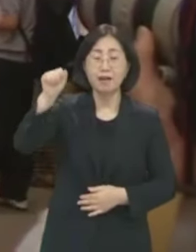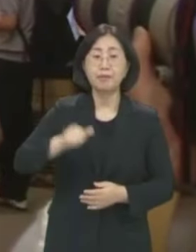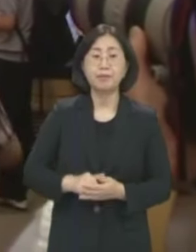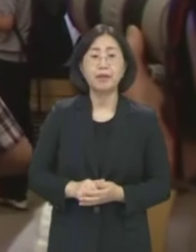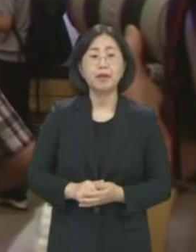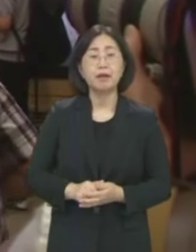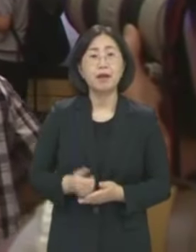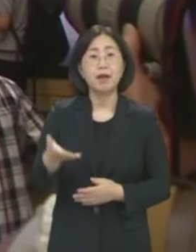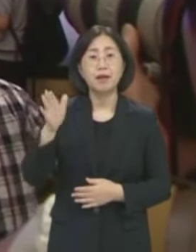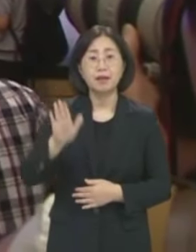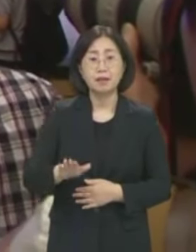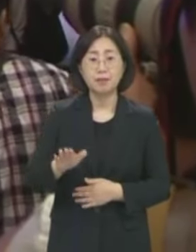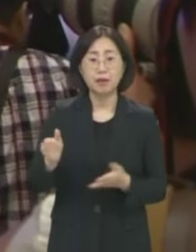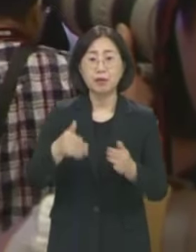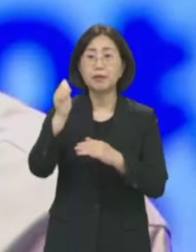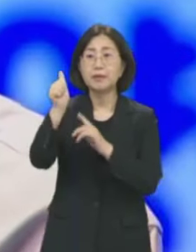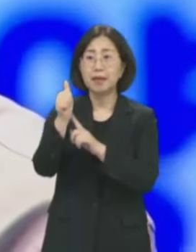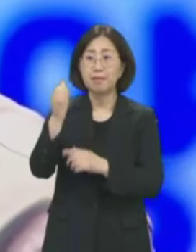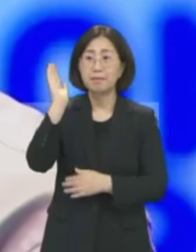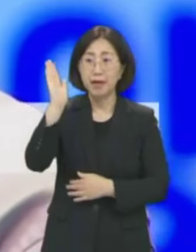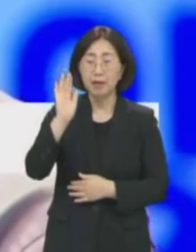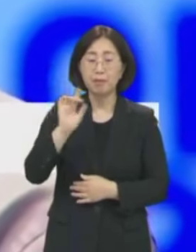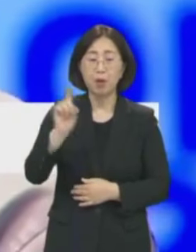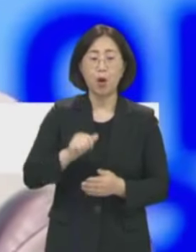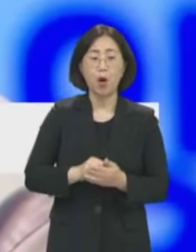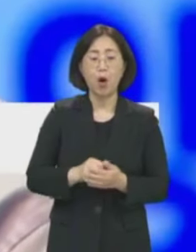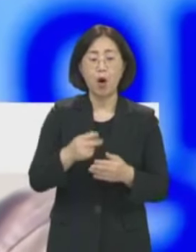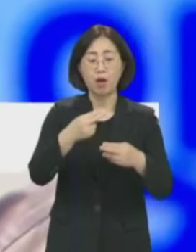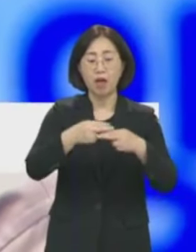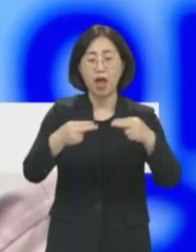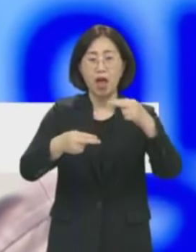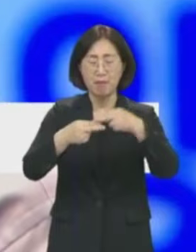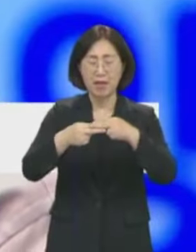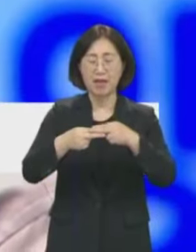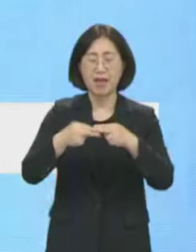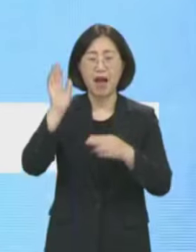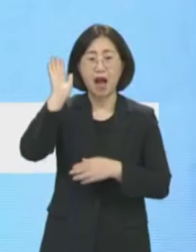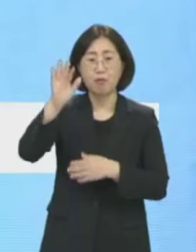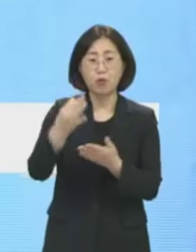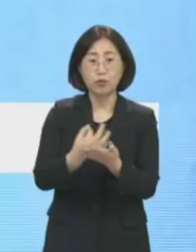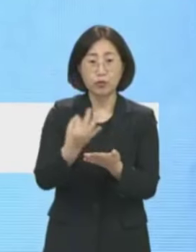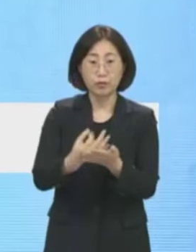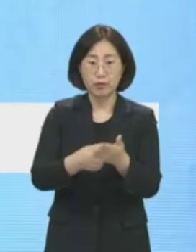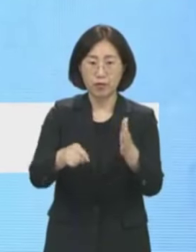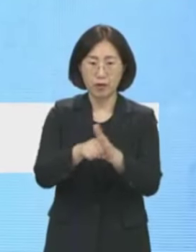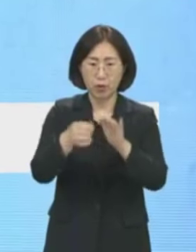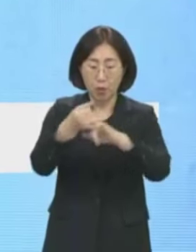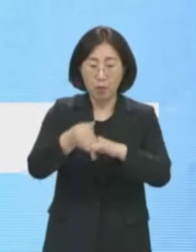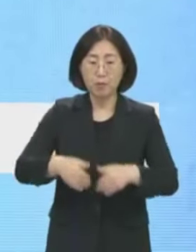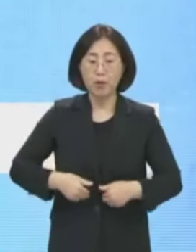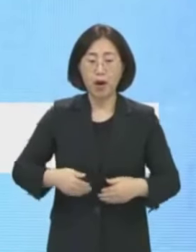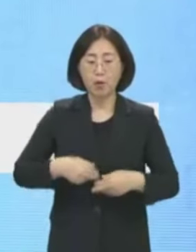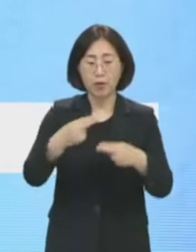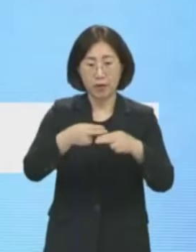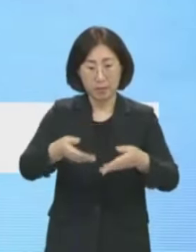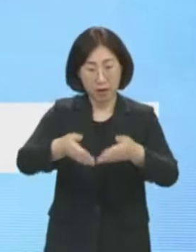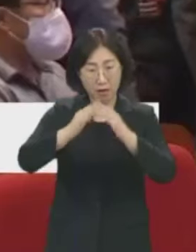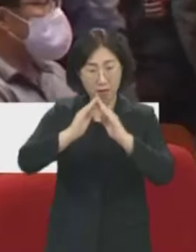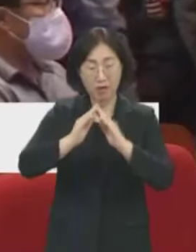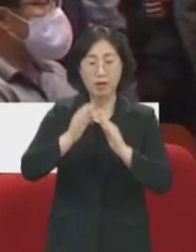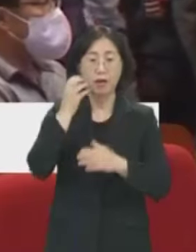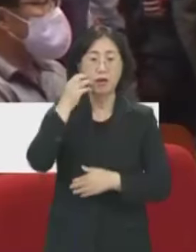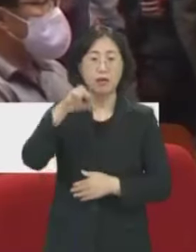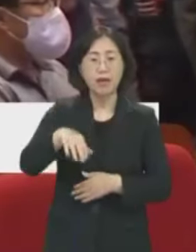하지만 김태흠 도지사는 지천댐이 청양의 미래 먹거리를 위해 필요한 사업이라며 댐 건설과 함께 청양이 발전할 수